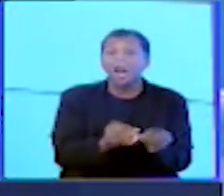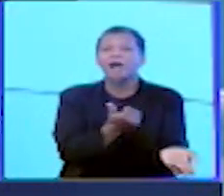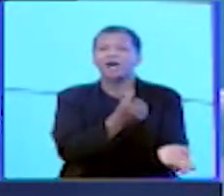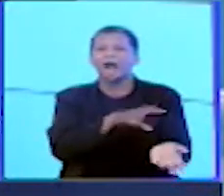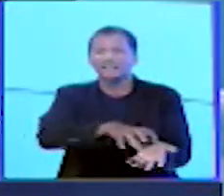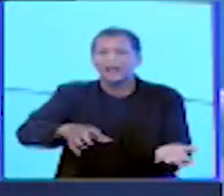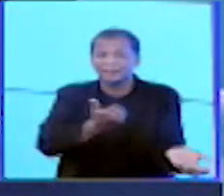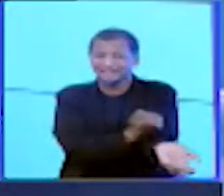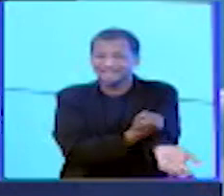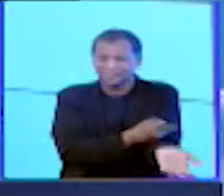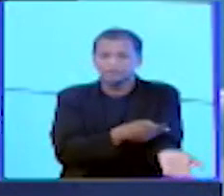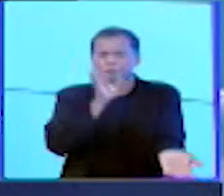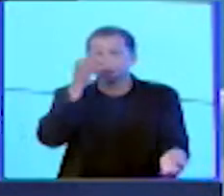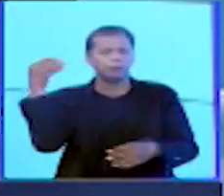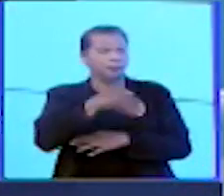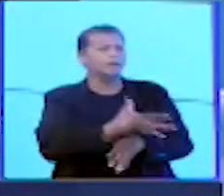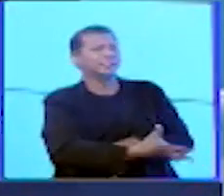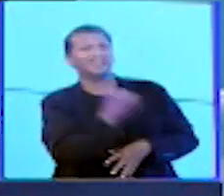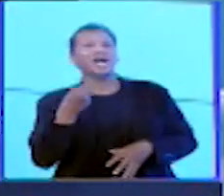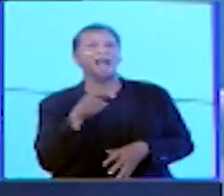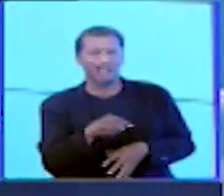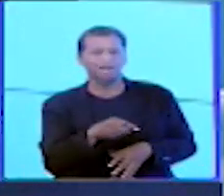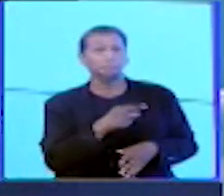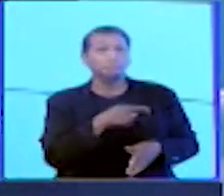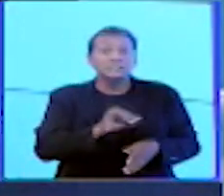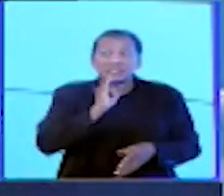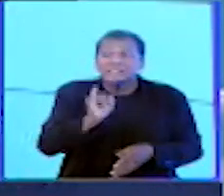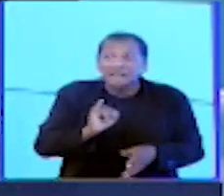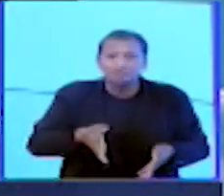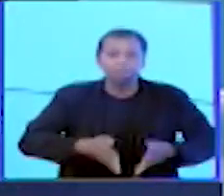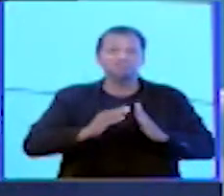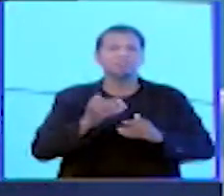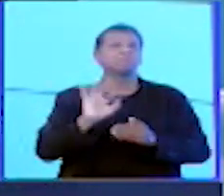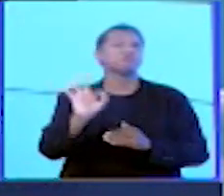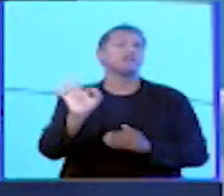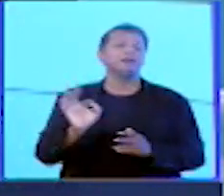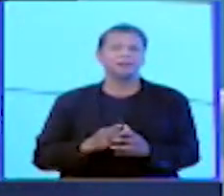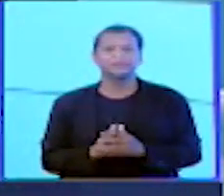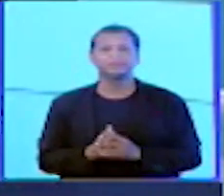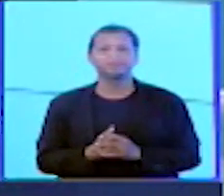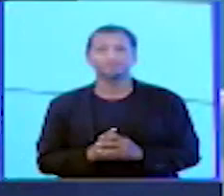polisi. Tersangka NN ternyata tidak memiliki izin usaha praktek kebidanan.